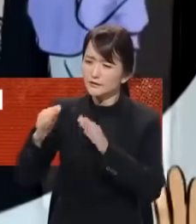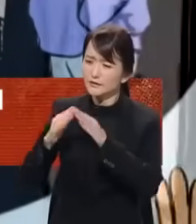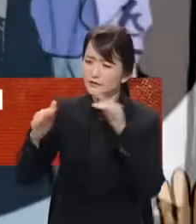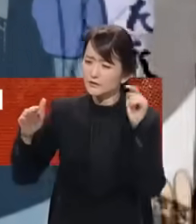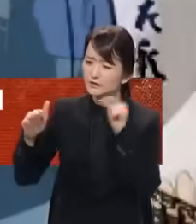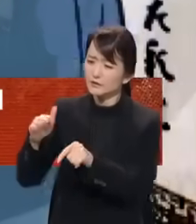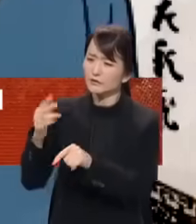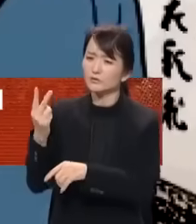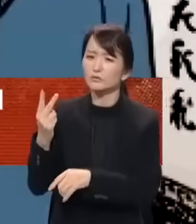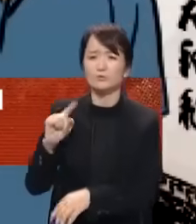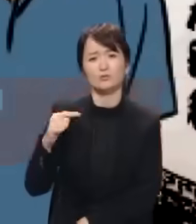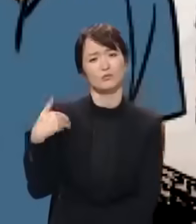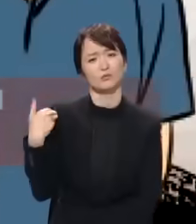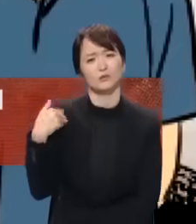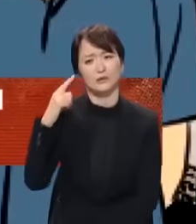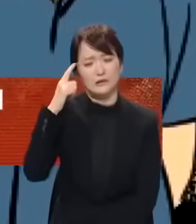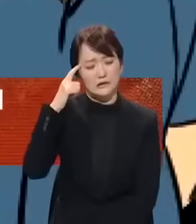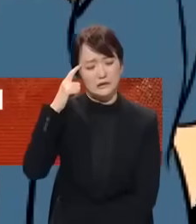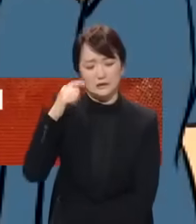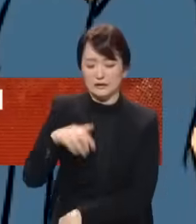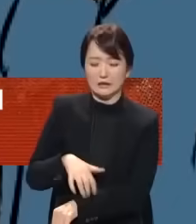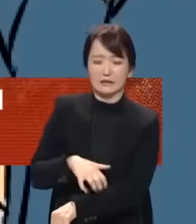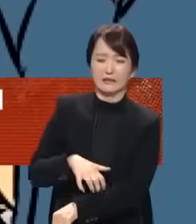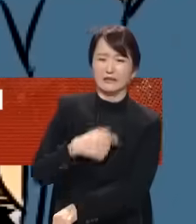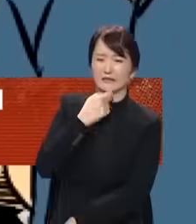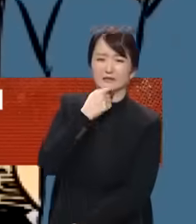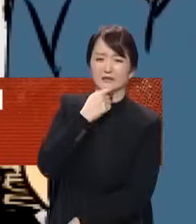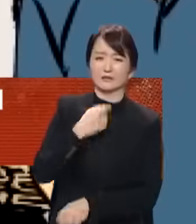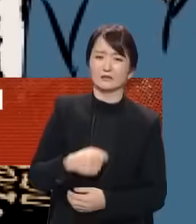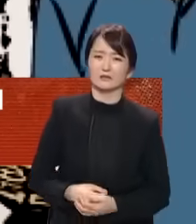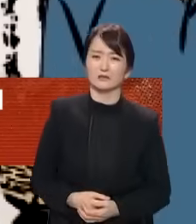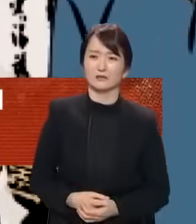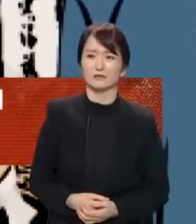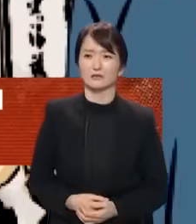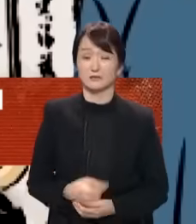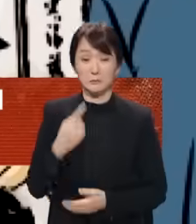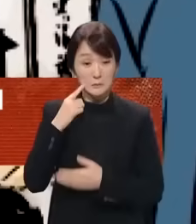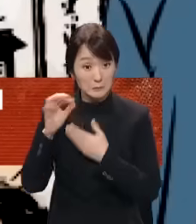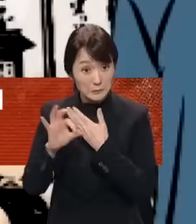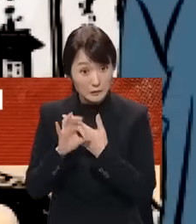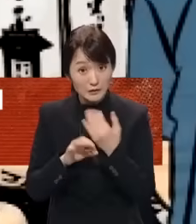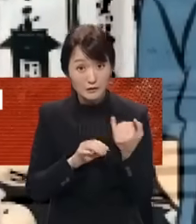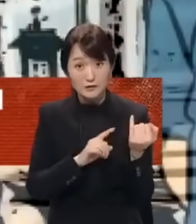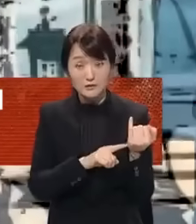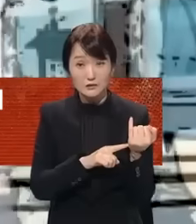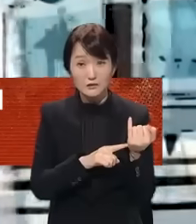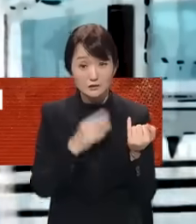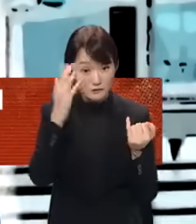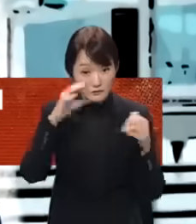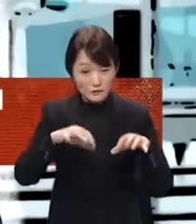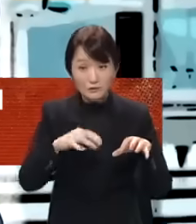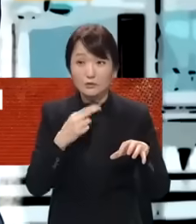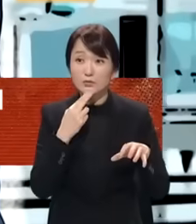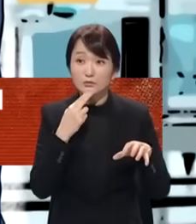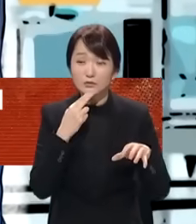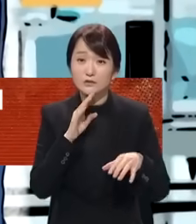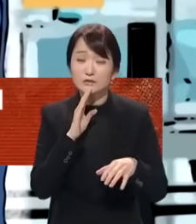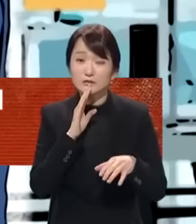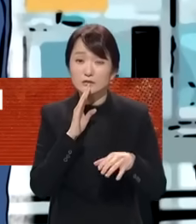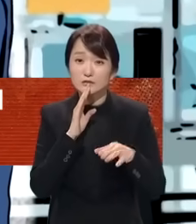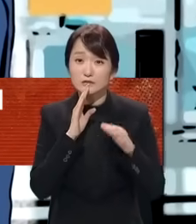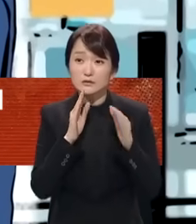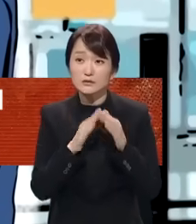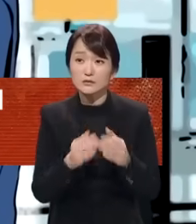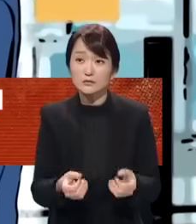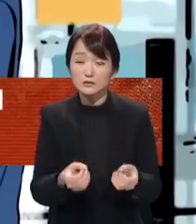가야 할 이유도 모르겠고 생각만 해도 불편하다는 겁니다. 또 반대로 만약에 사연자가 한국에 없다면 친정 행사 있어도 우리 엄마